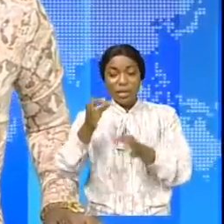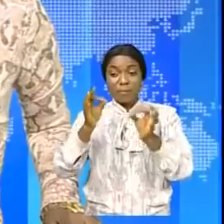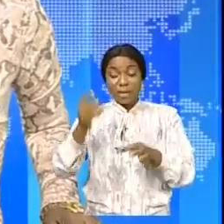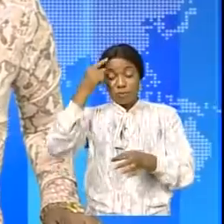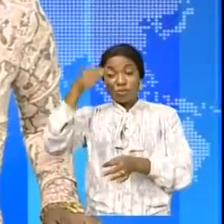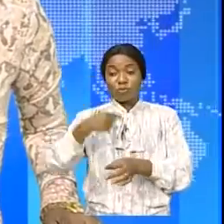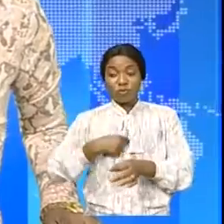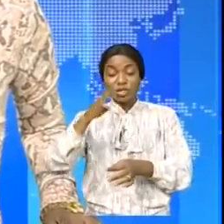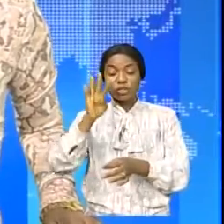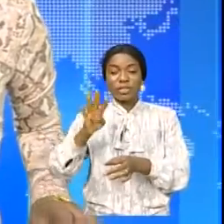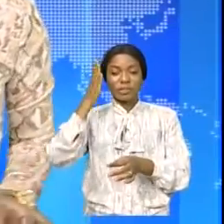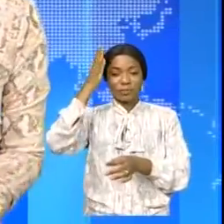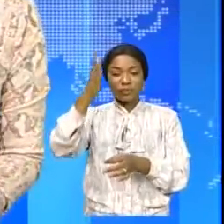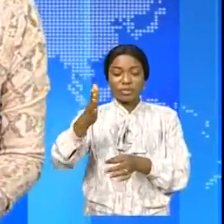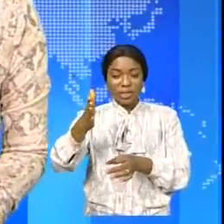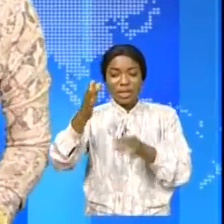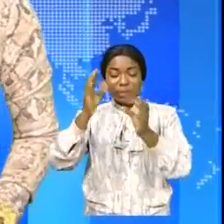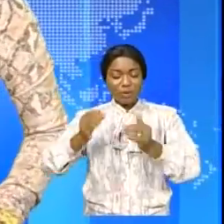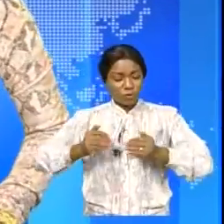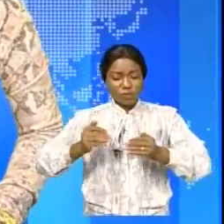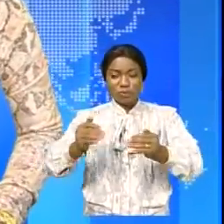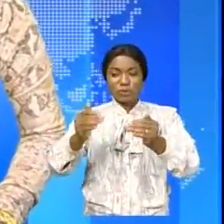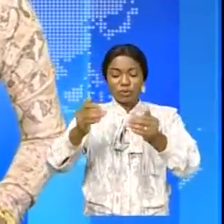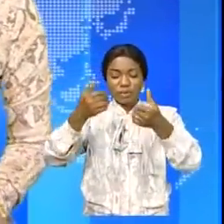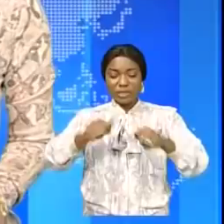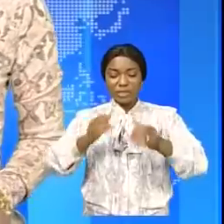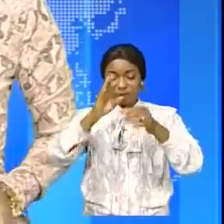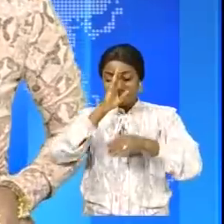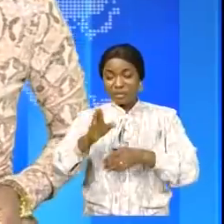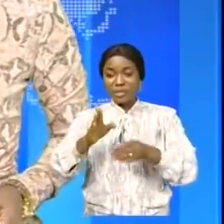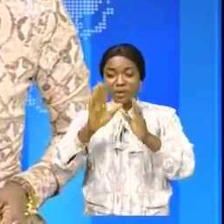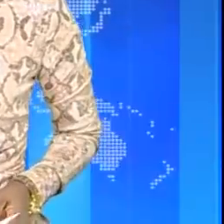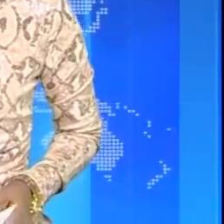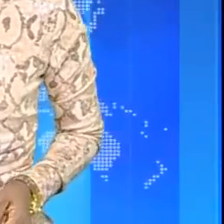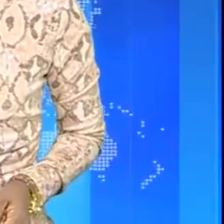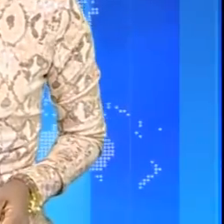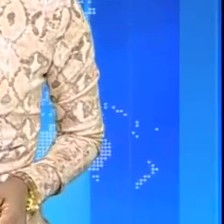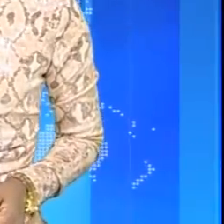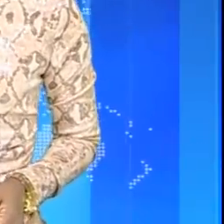édition d'information. L'actualité continue sur la Radio-Télévision nationale. Au revoir.